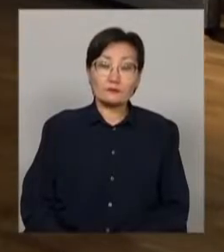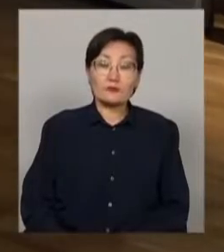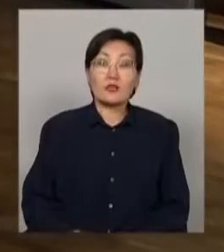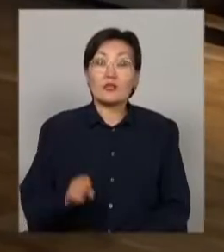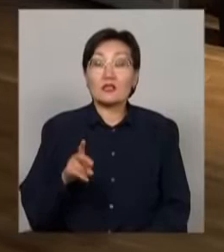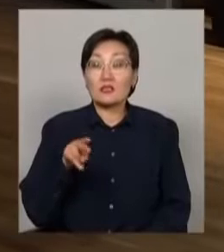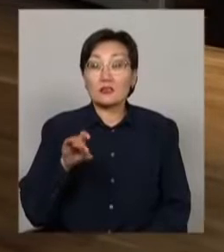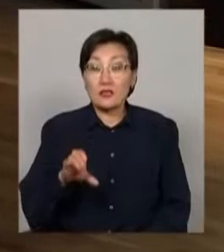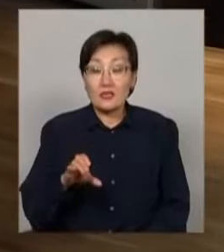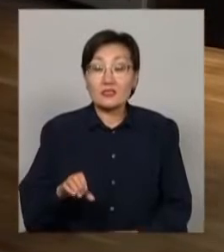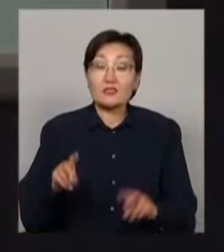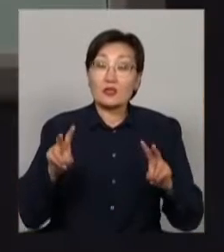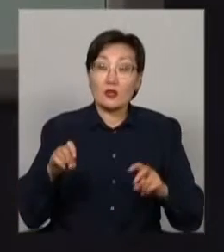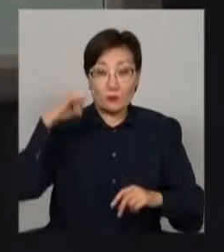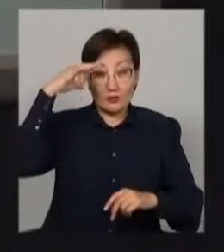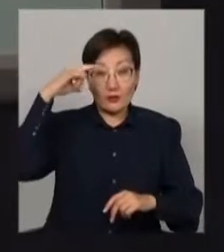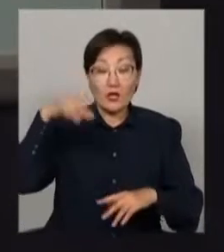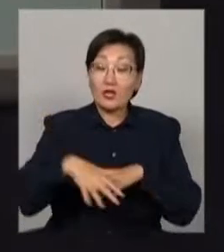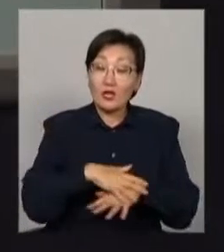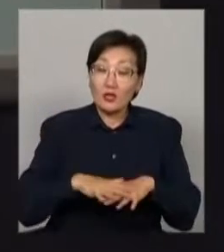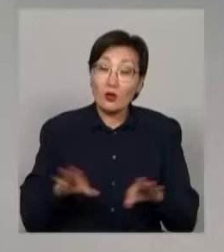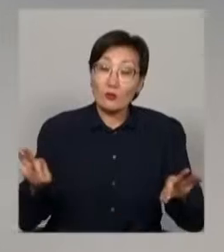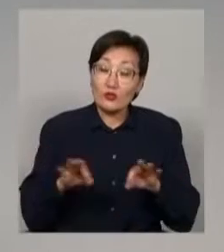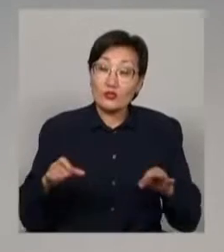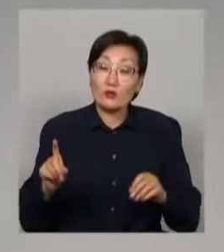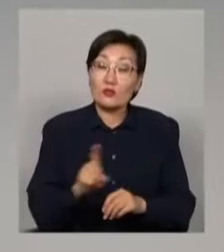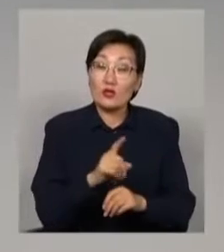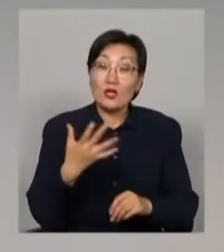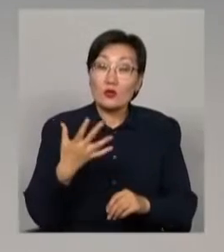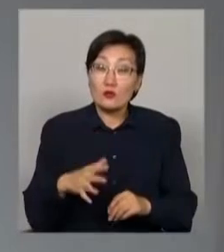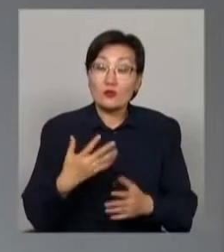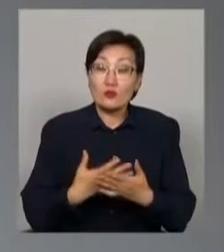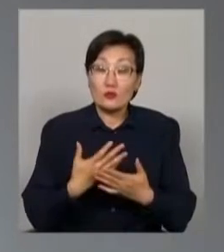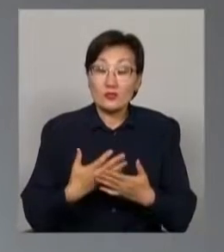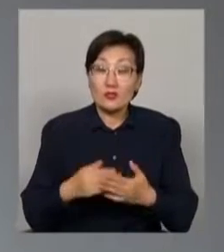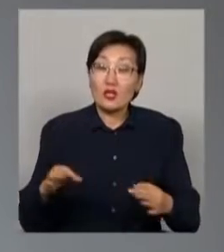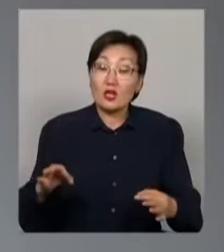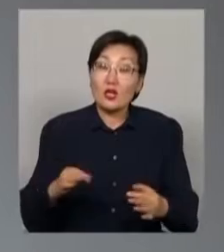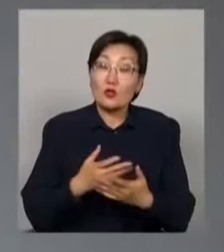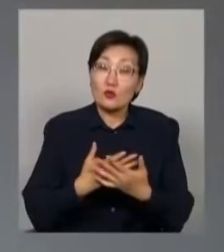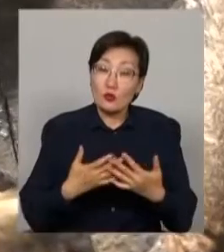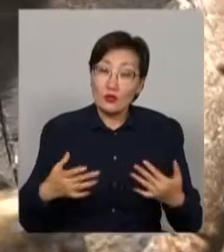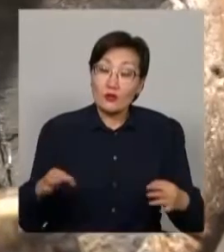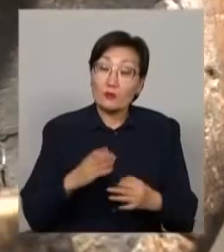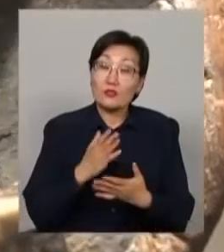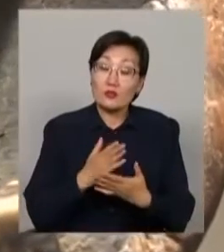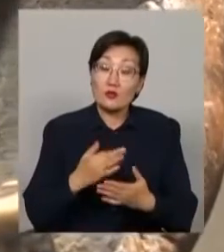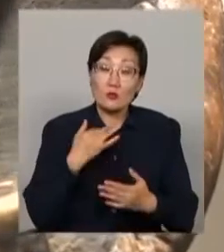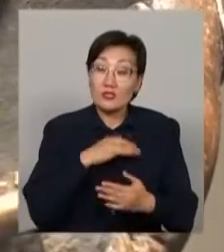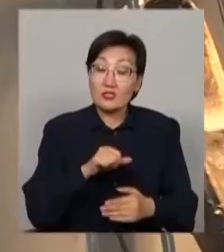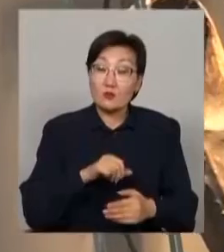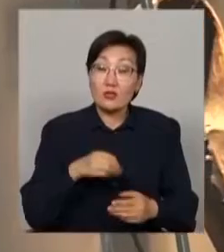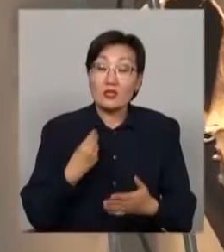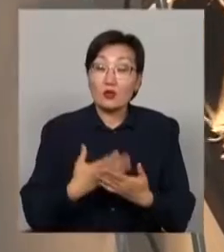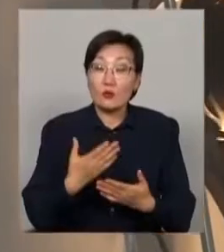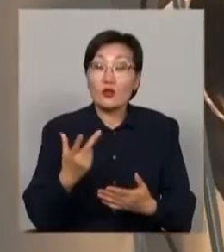Ықылас атындағы Халық музыкалық аспаптар музейінде әлемнің 50-ге жуық елінің инструменттері ұсынылған. Алайда ең құнды жәдігер